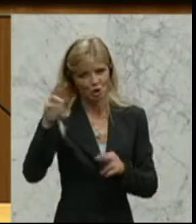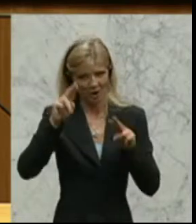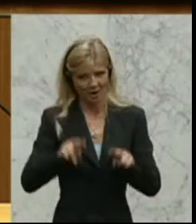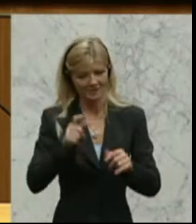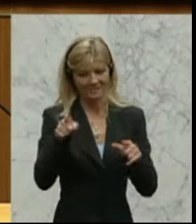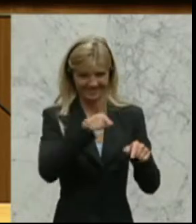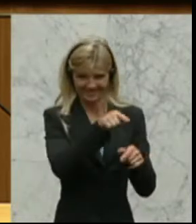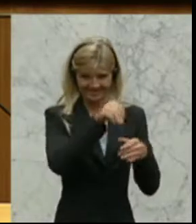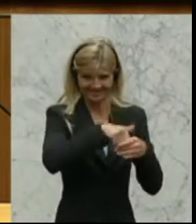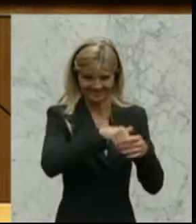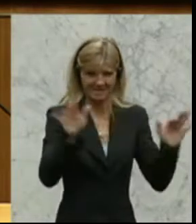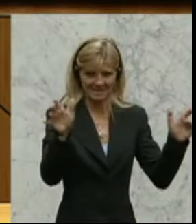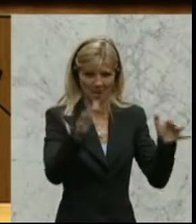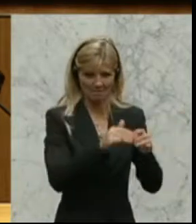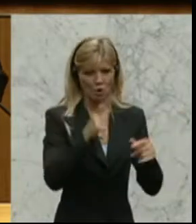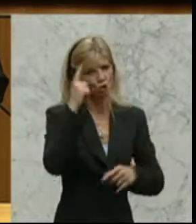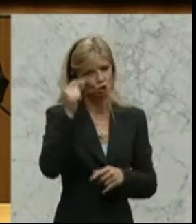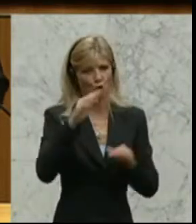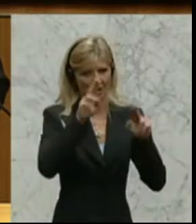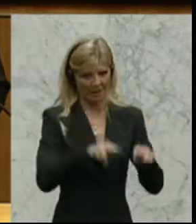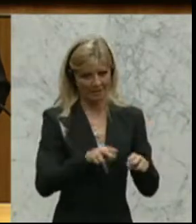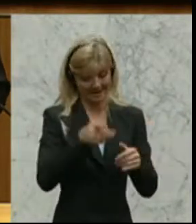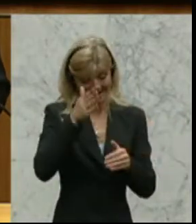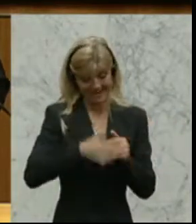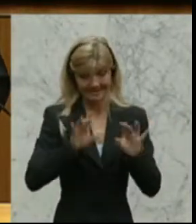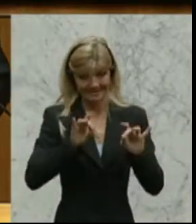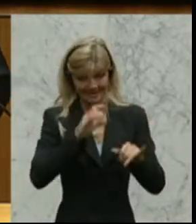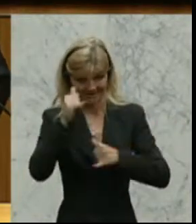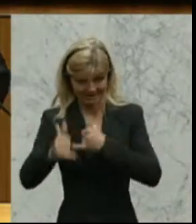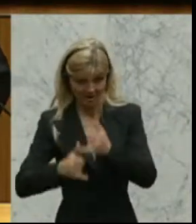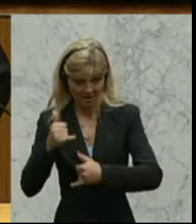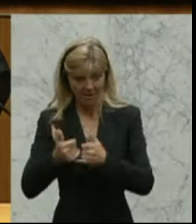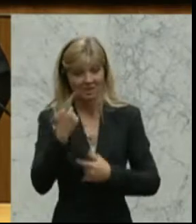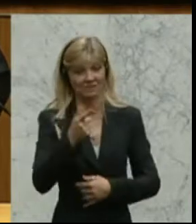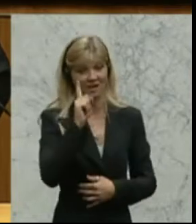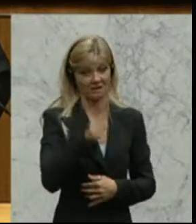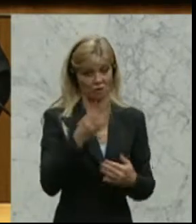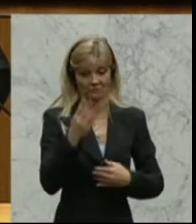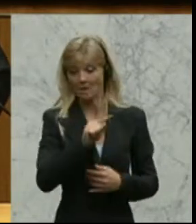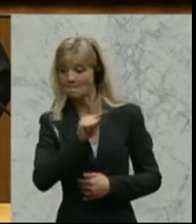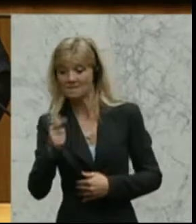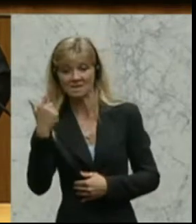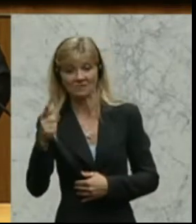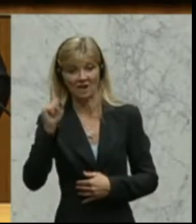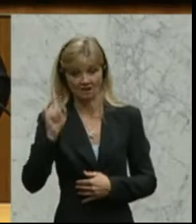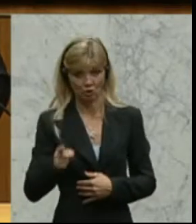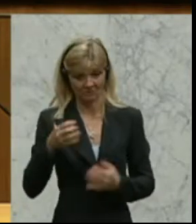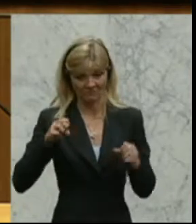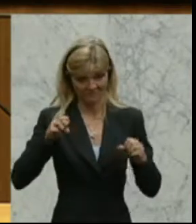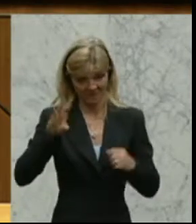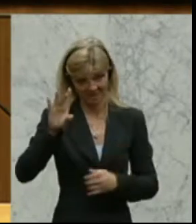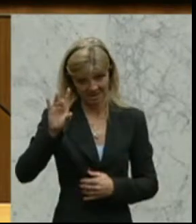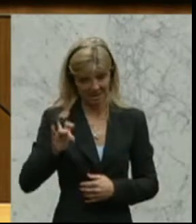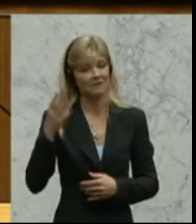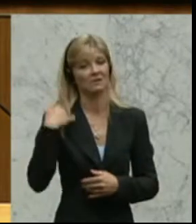den letzten 10 Jahren von 2004 bis 2014 um 40% angestiegen. Der Kodex